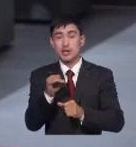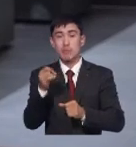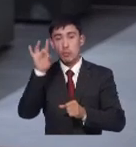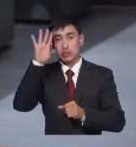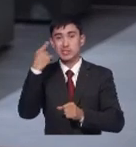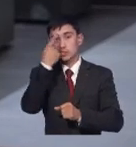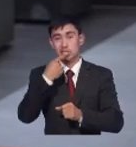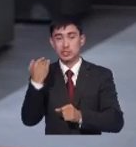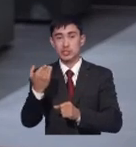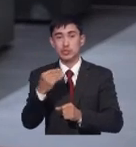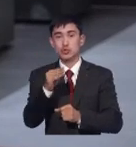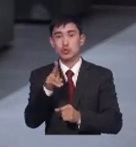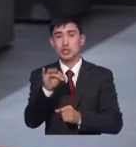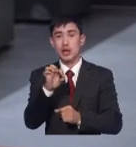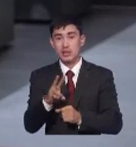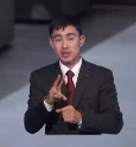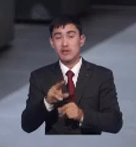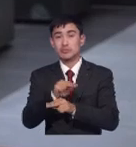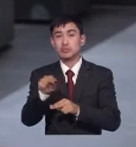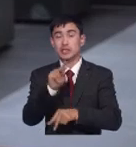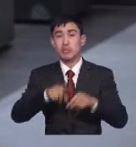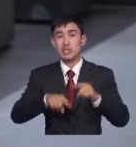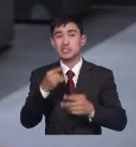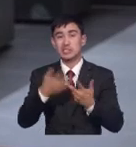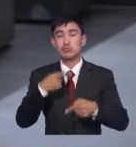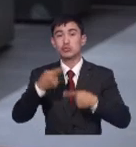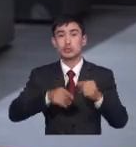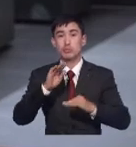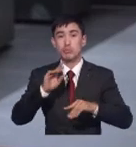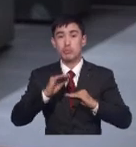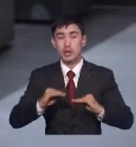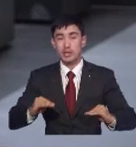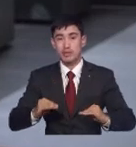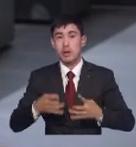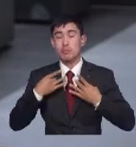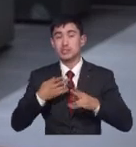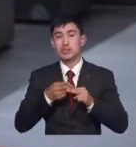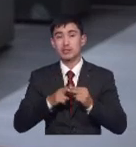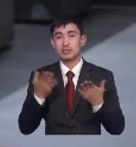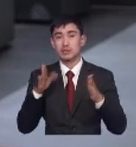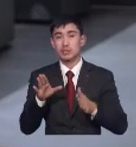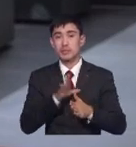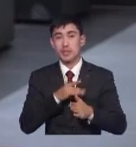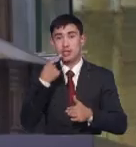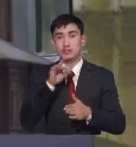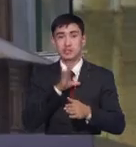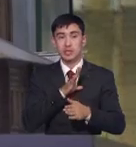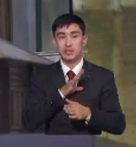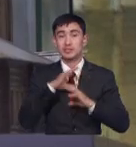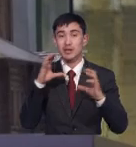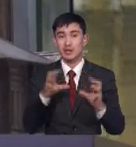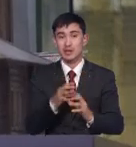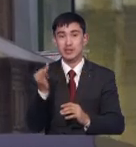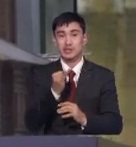исторической личности Джучи-хана, но и на воспитание патриотизма среди будущих поколений. В рамках празднования этого события акцент был сделан на